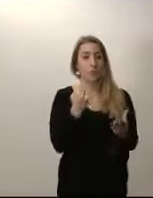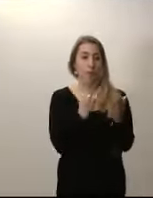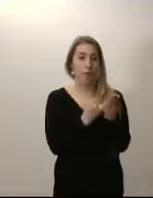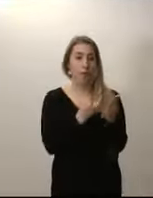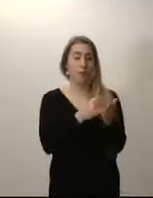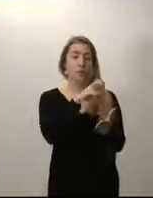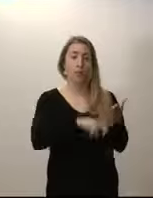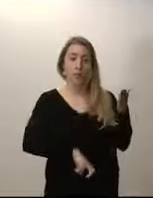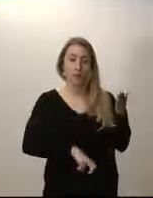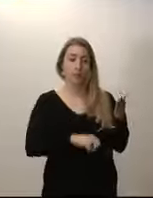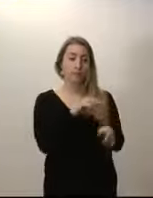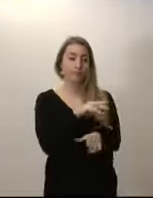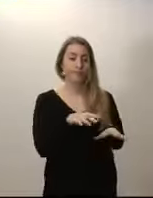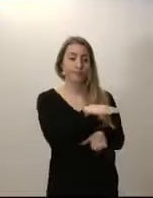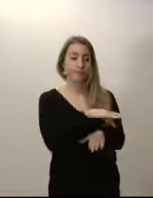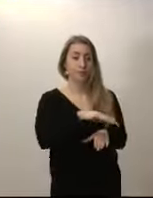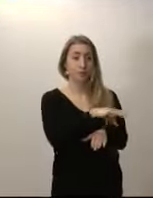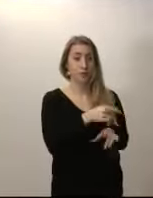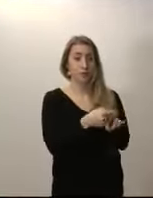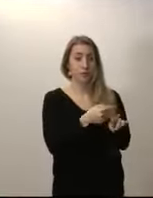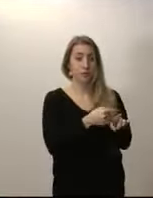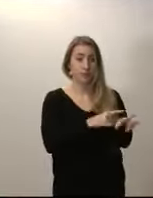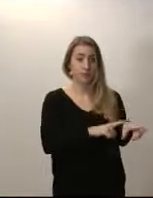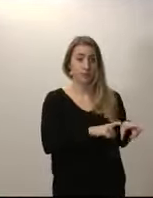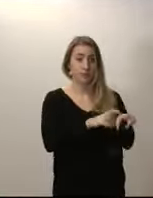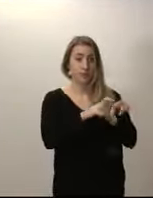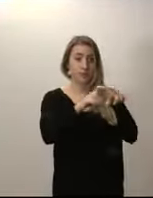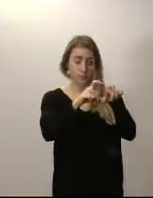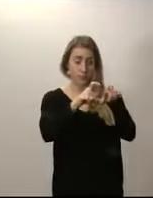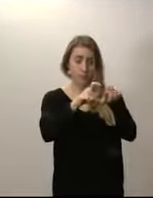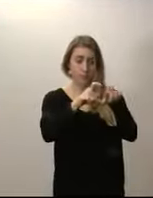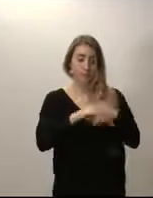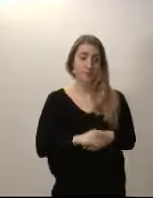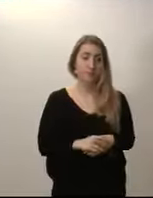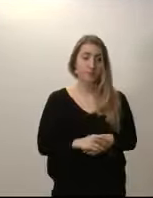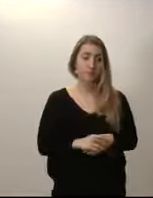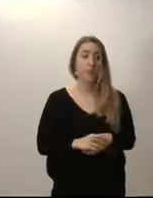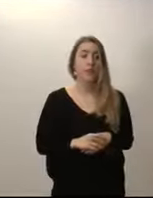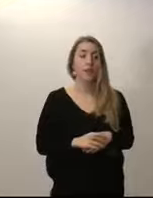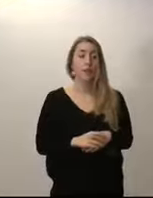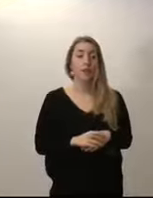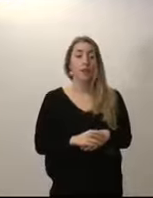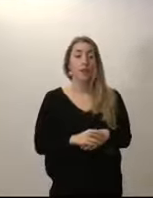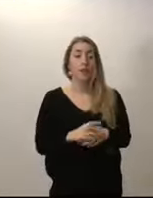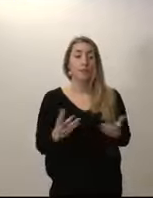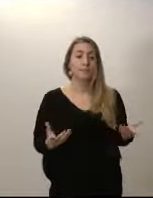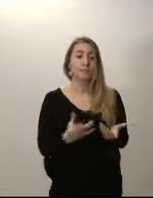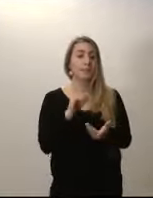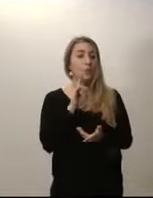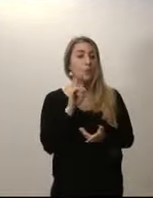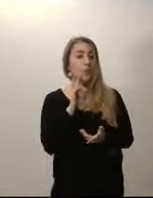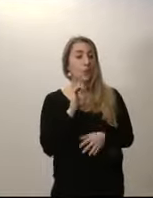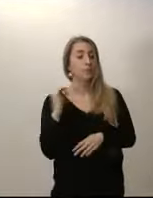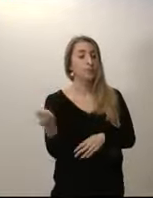Alors ce poste-là augmente parce que nous avons